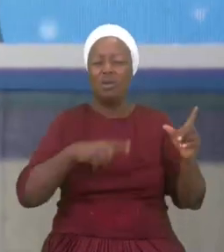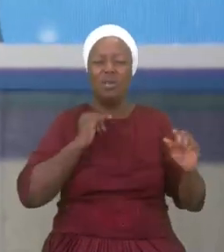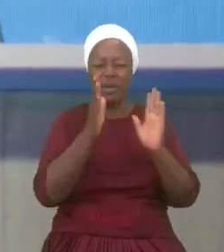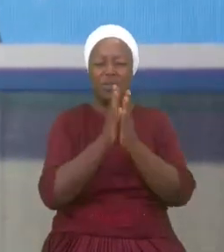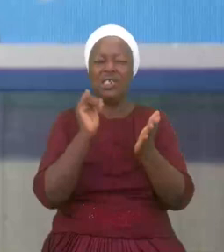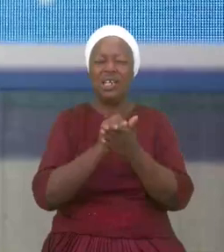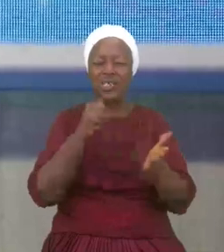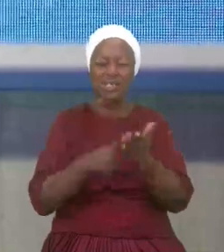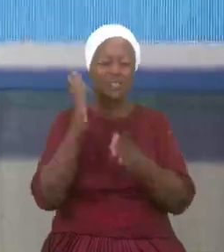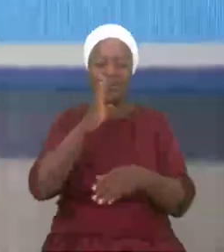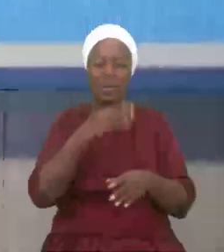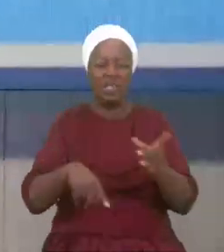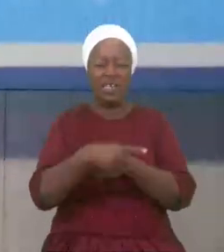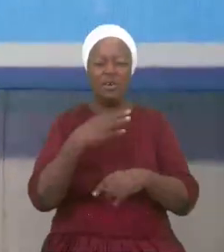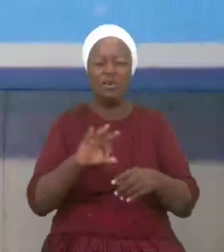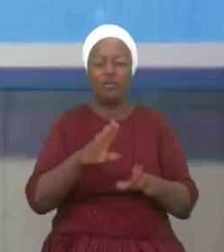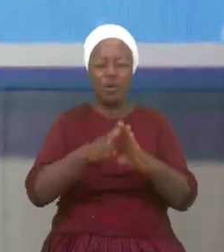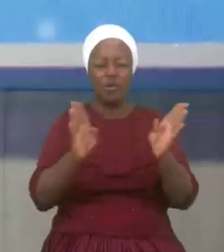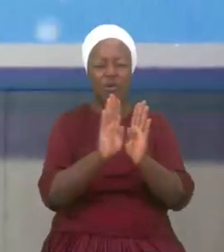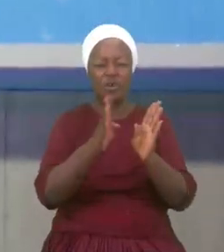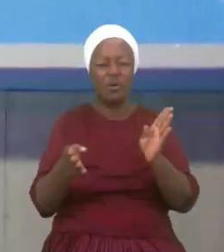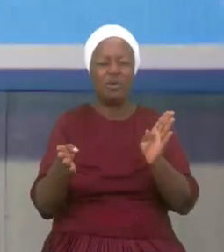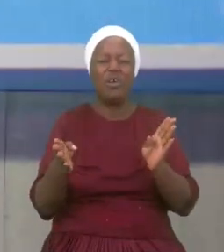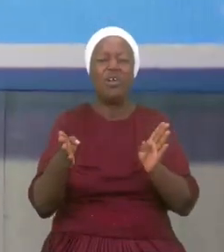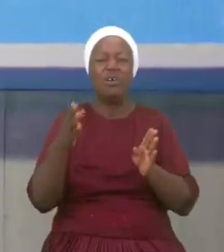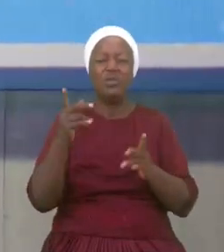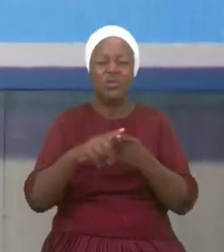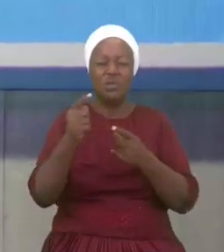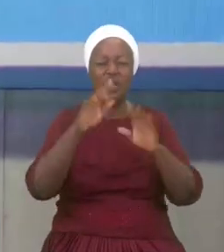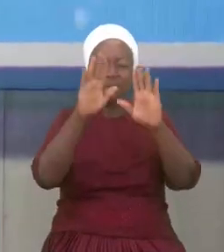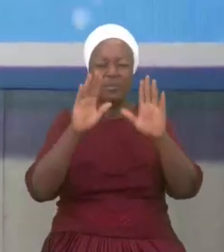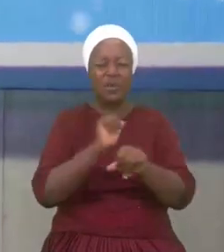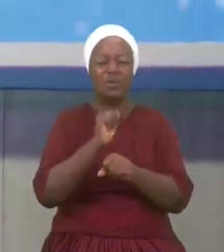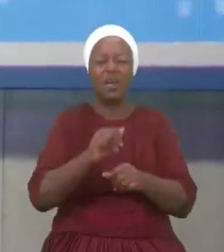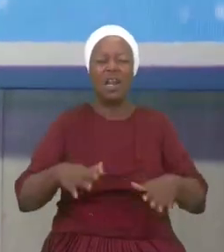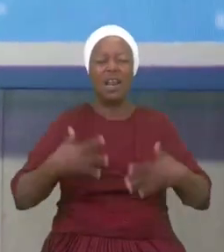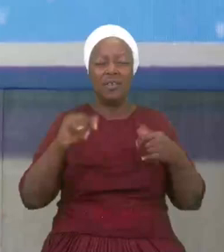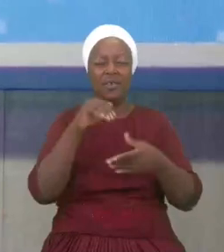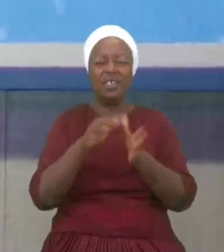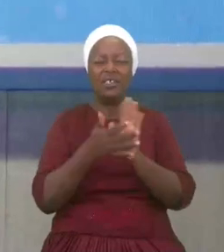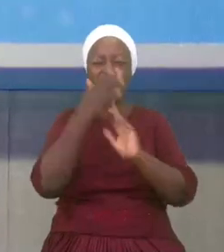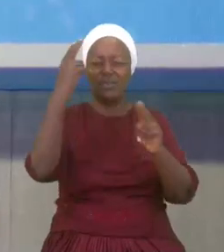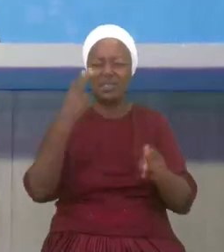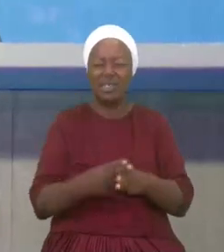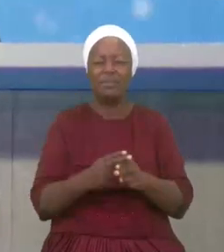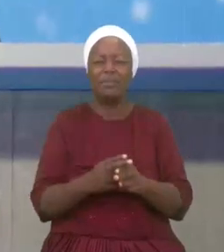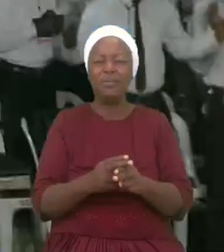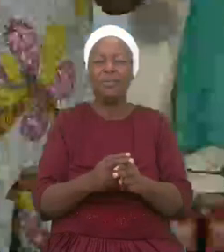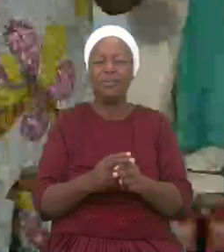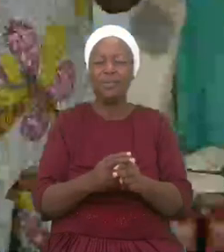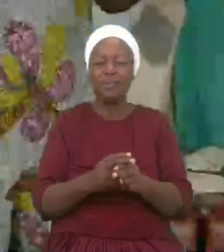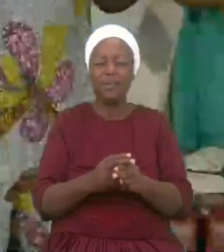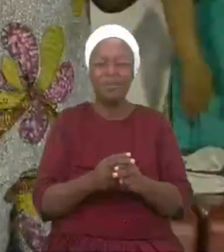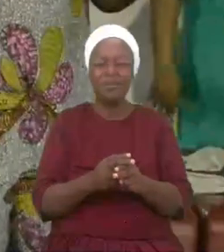que tu fais et ce que tu continues de faire et nous prions que ce jour soit pour la